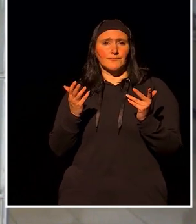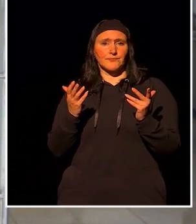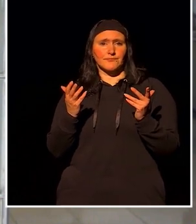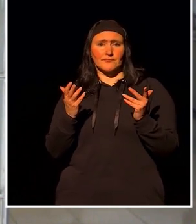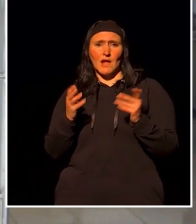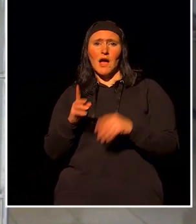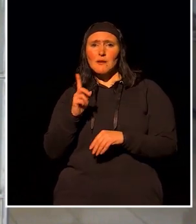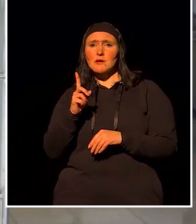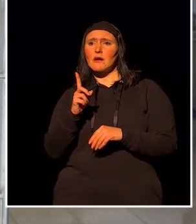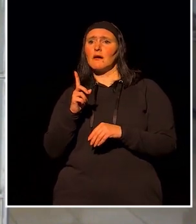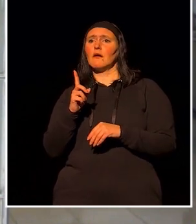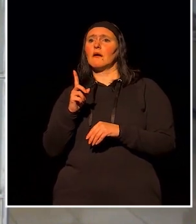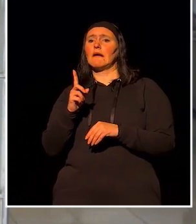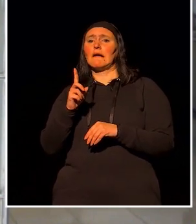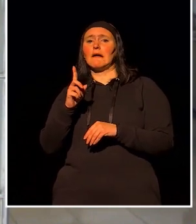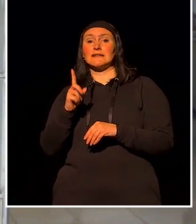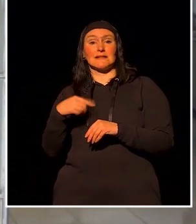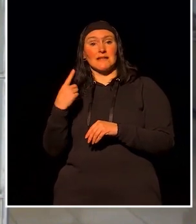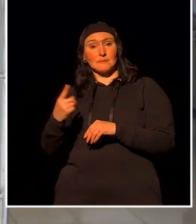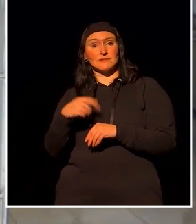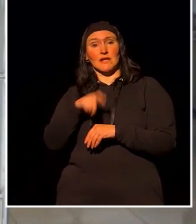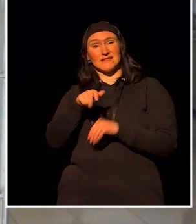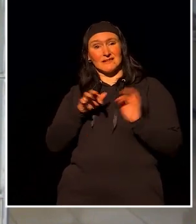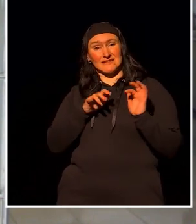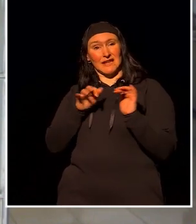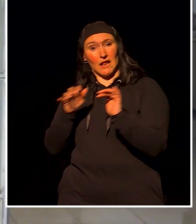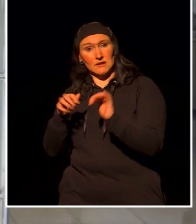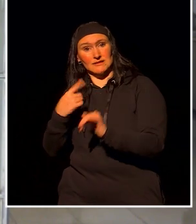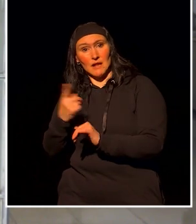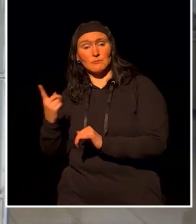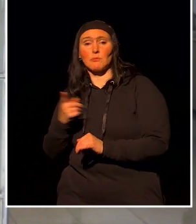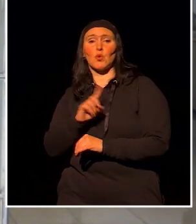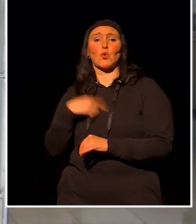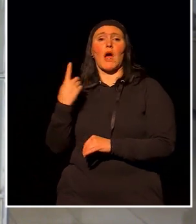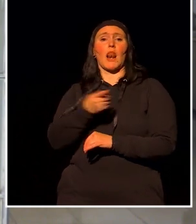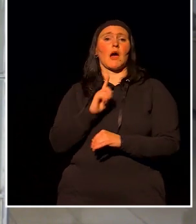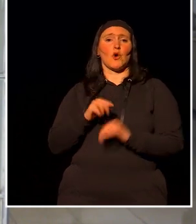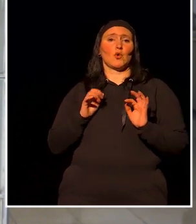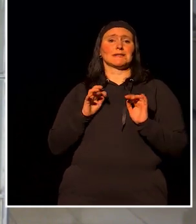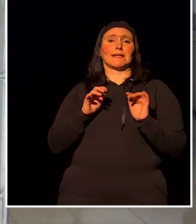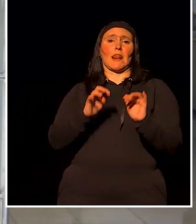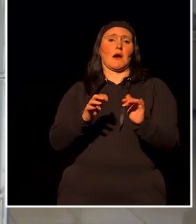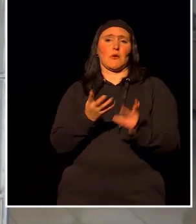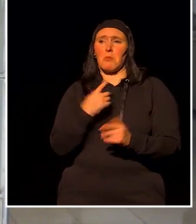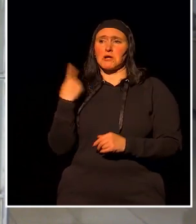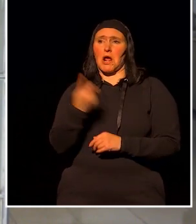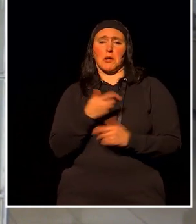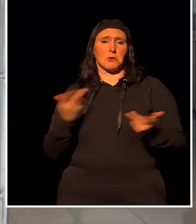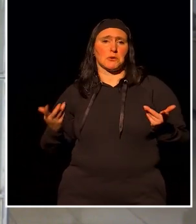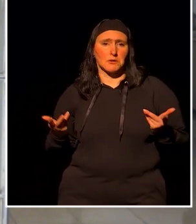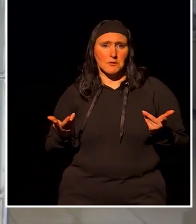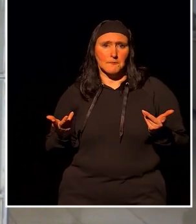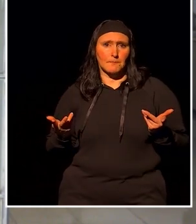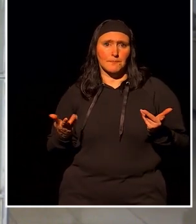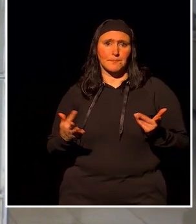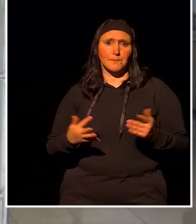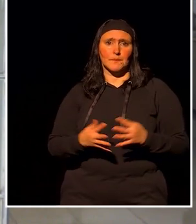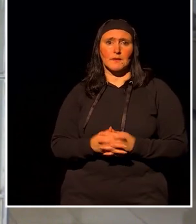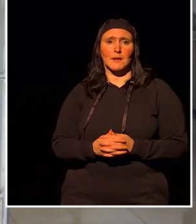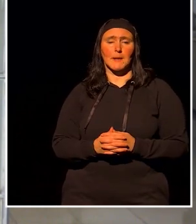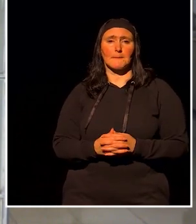Siedler sind. Also nicht nur die Siedler, sondern dass wir alle Siedler sind. Und Es ist natürlich für ein bestimmtes